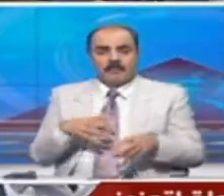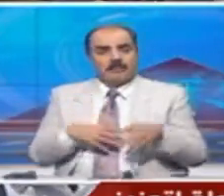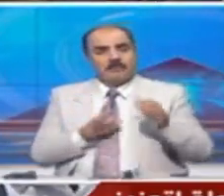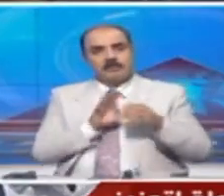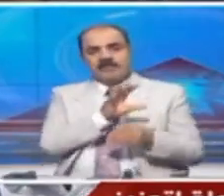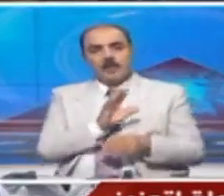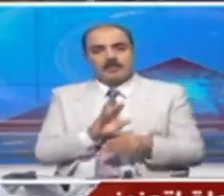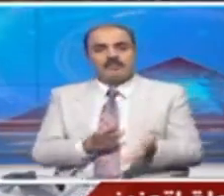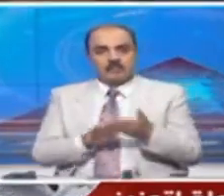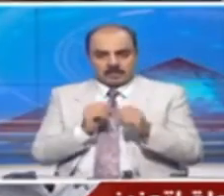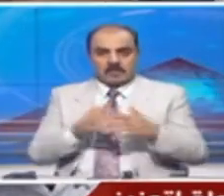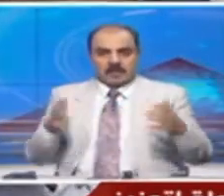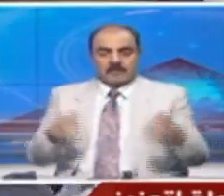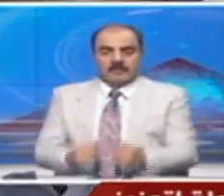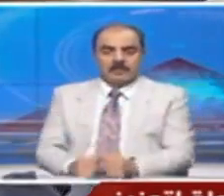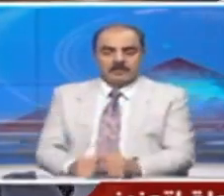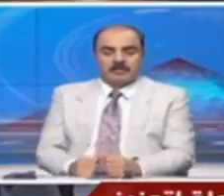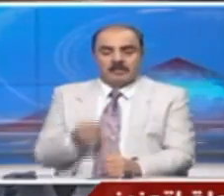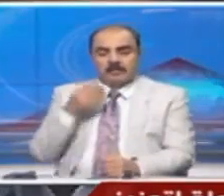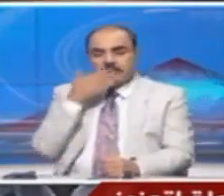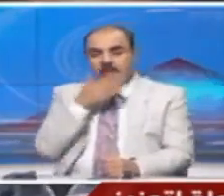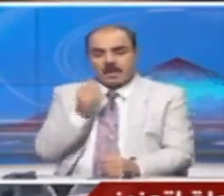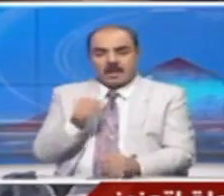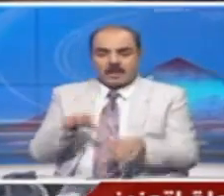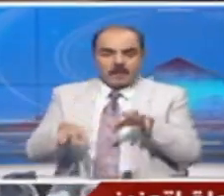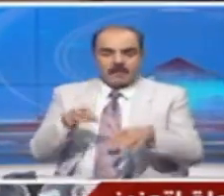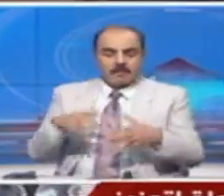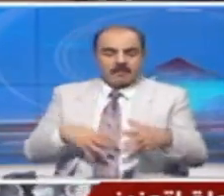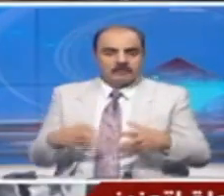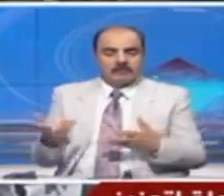تخدم دولة كاملة. التكلفة بتاعت هذه المحطة